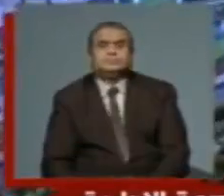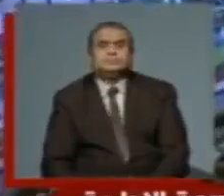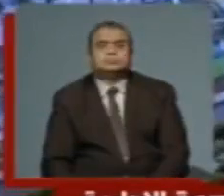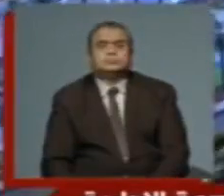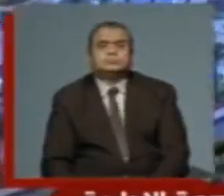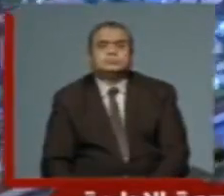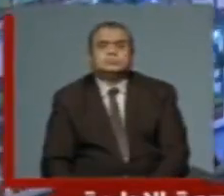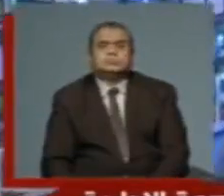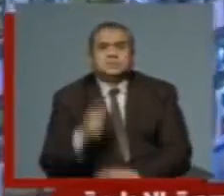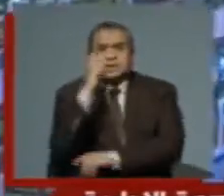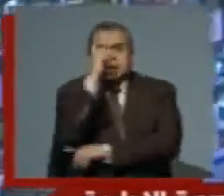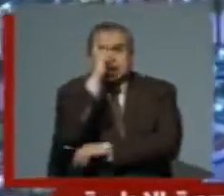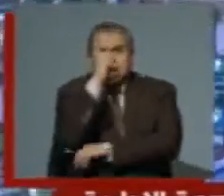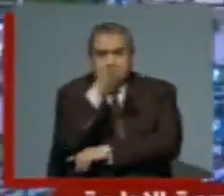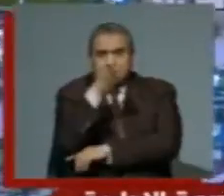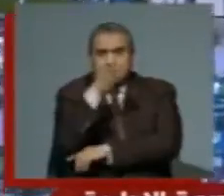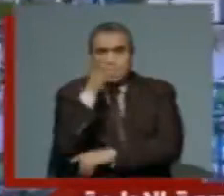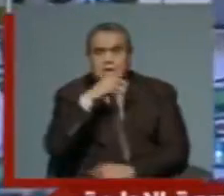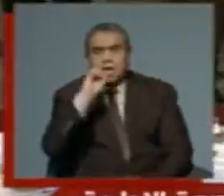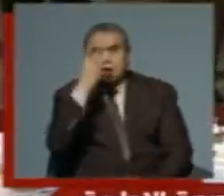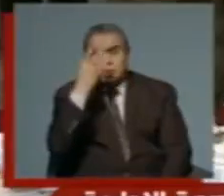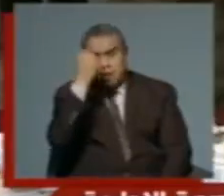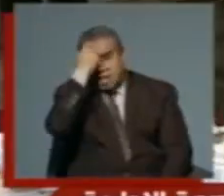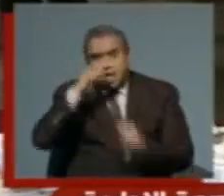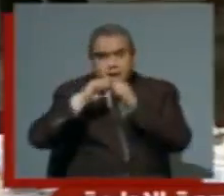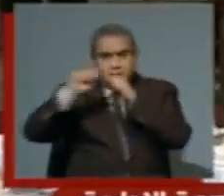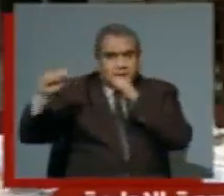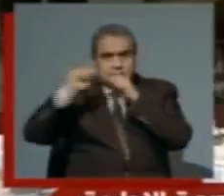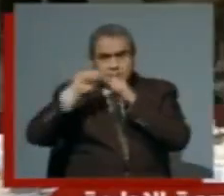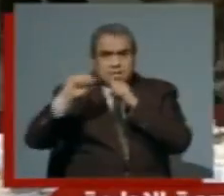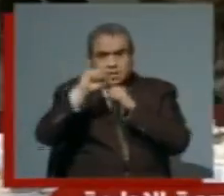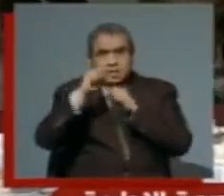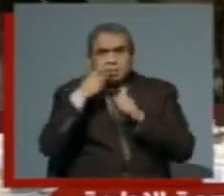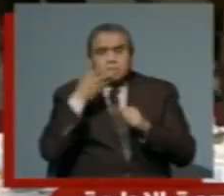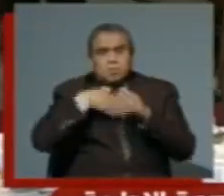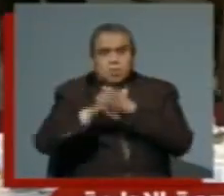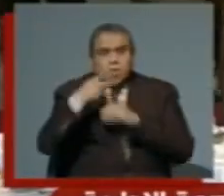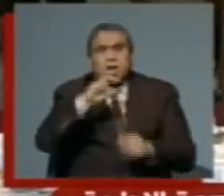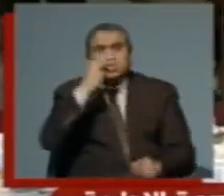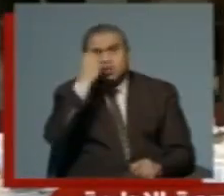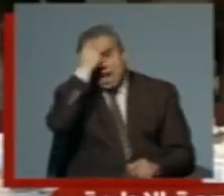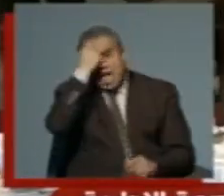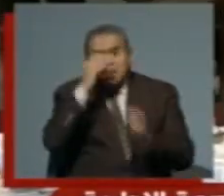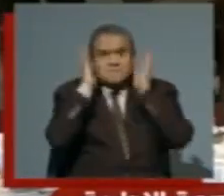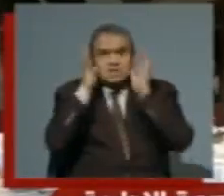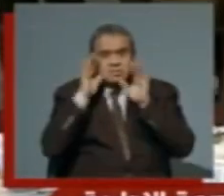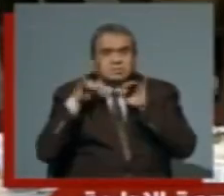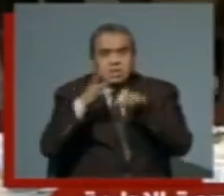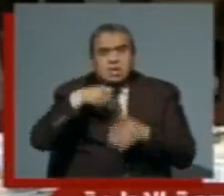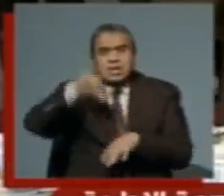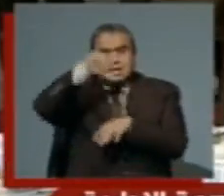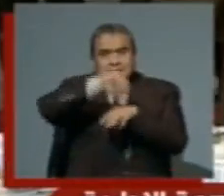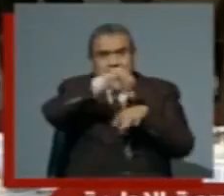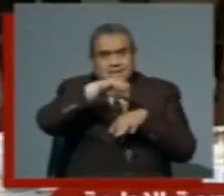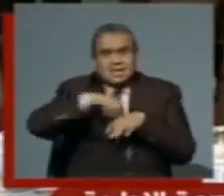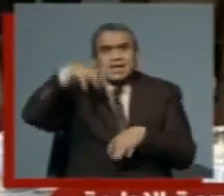المسجد مسطح بس على 12,000 غير ست قاعات ملحقه